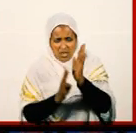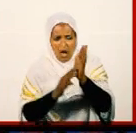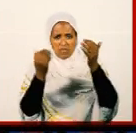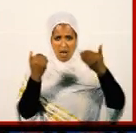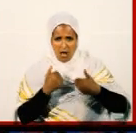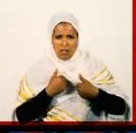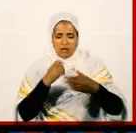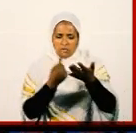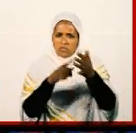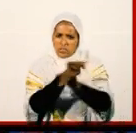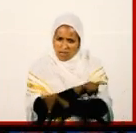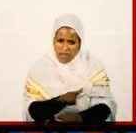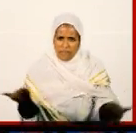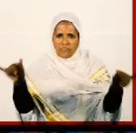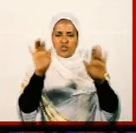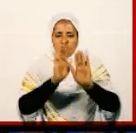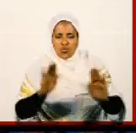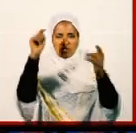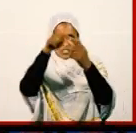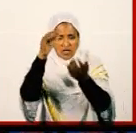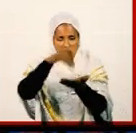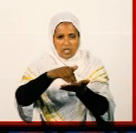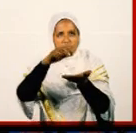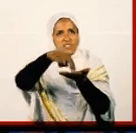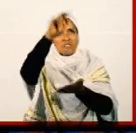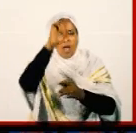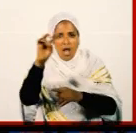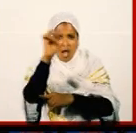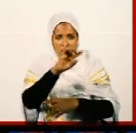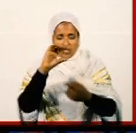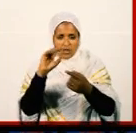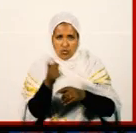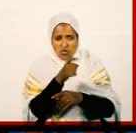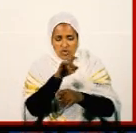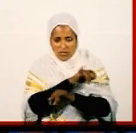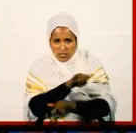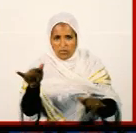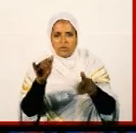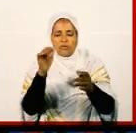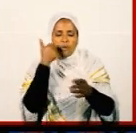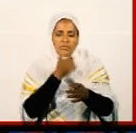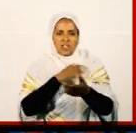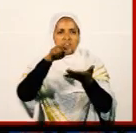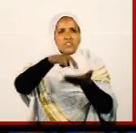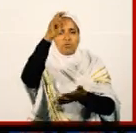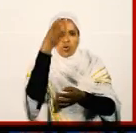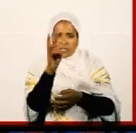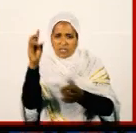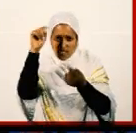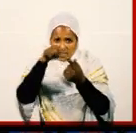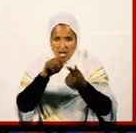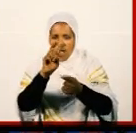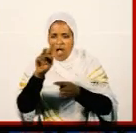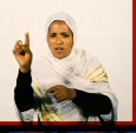ያለው እንደዚያው ነው። ከትንሳኤ እሁድ እስከ ዳግም ትንሳኤ እሁድ እንደ አንድ ቀን እንደሆነ ሁሉ ያ እመቤታችን ቅድስት ድንግል ማርያም ትንሳኤዋም ከ16